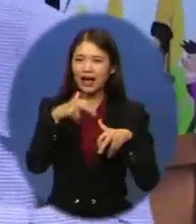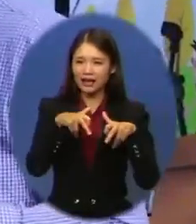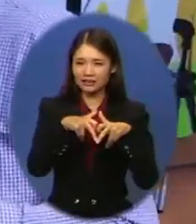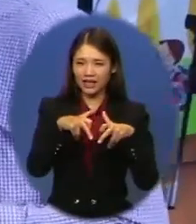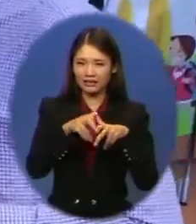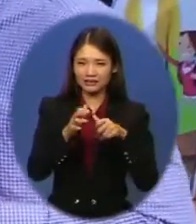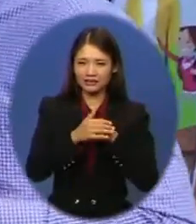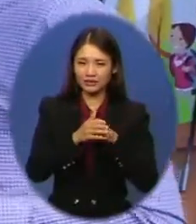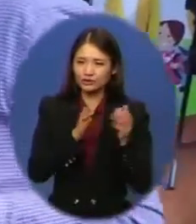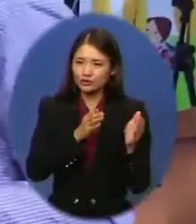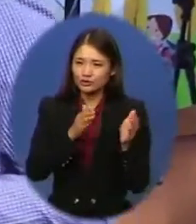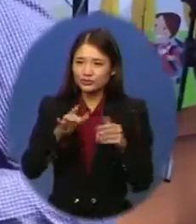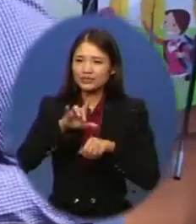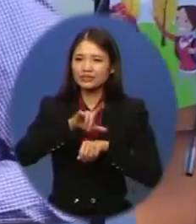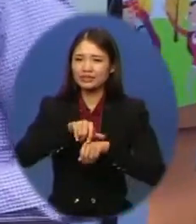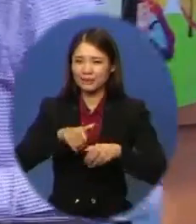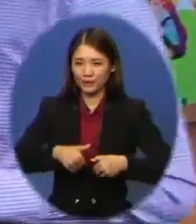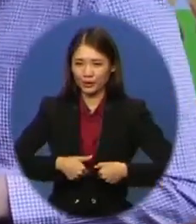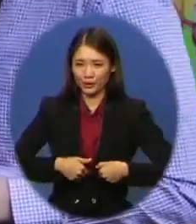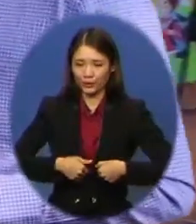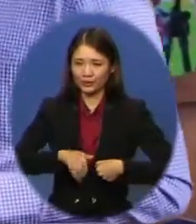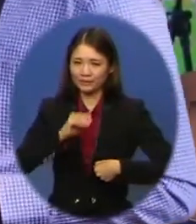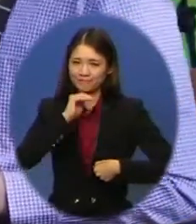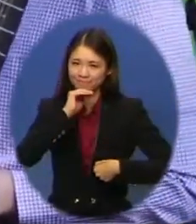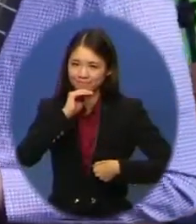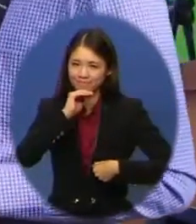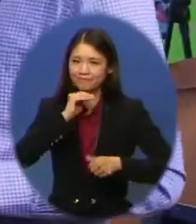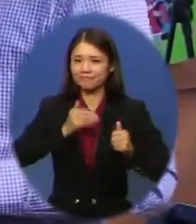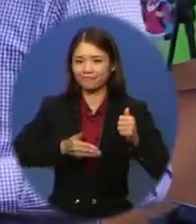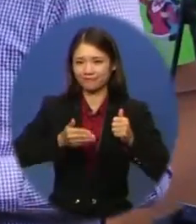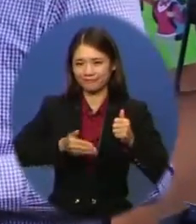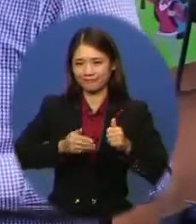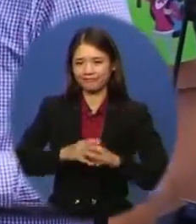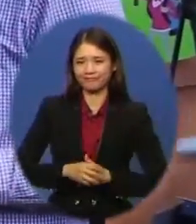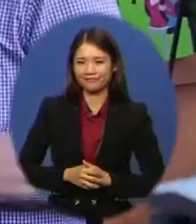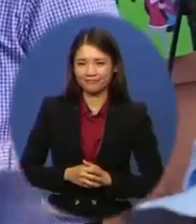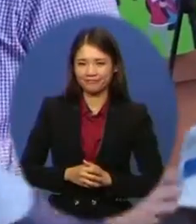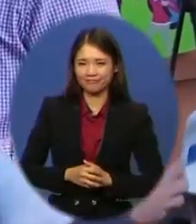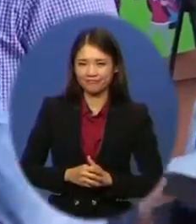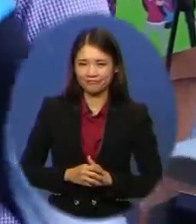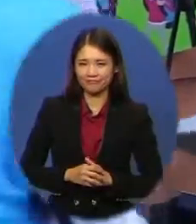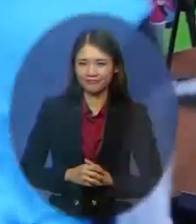좀 해야 되기 때문에 잠시만 좀 기다려주시면 금방 무대를 준비를 하도록 하겠습니다.